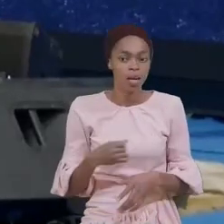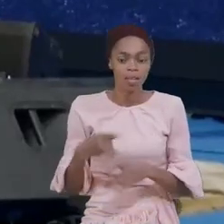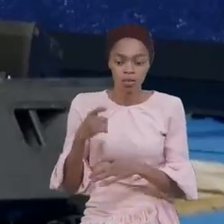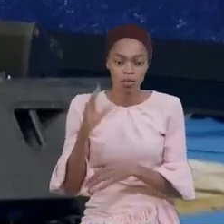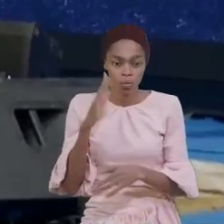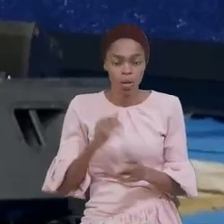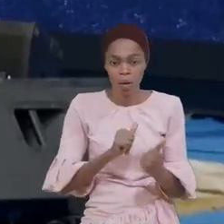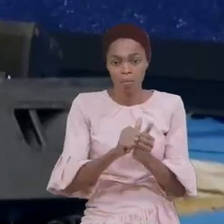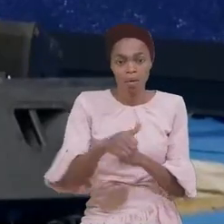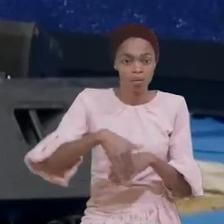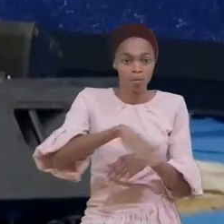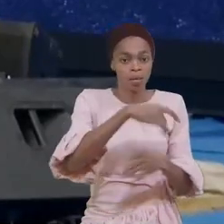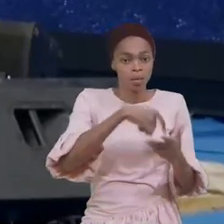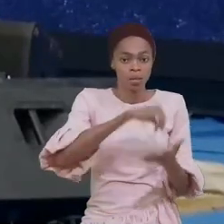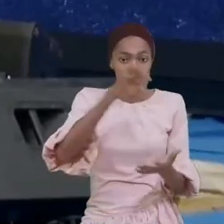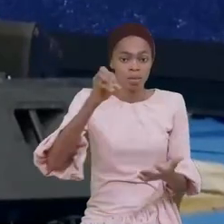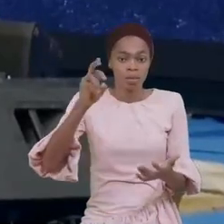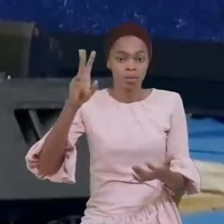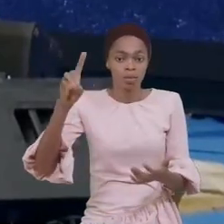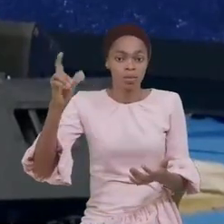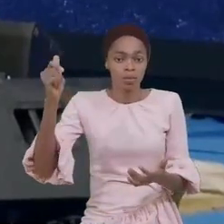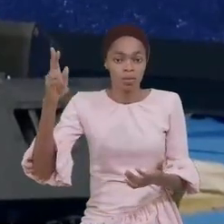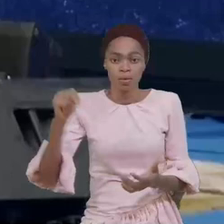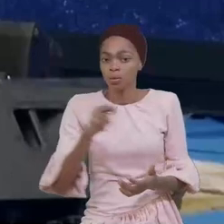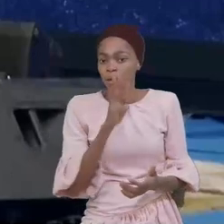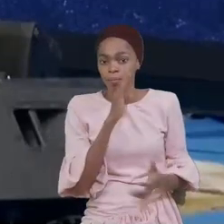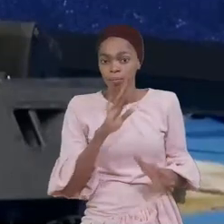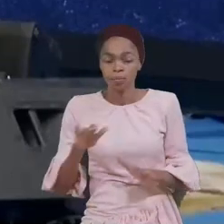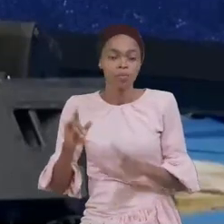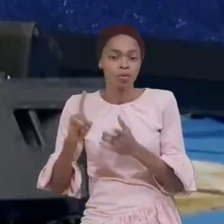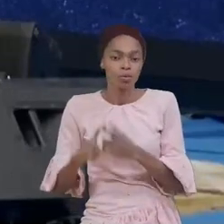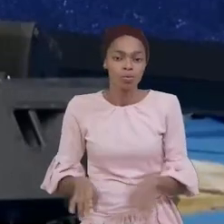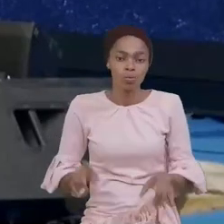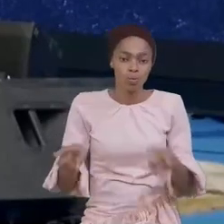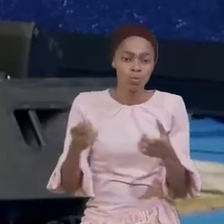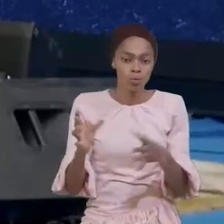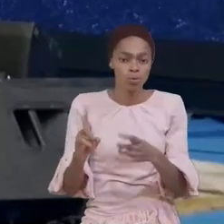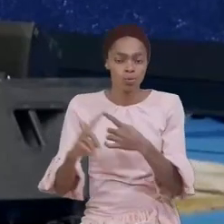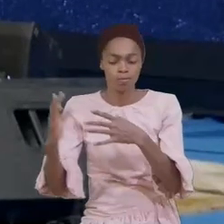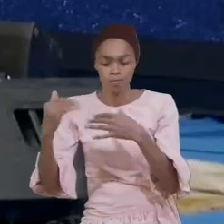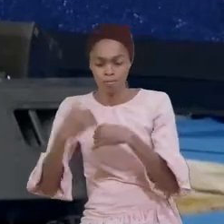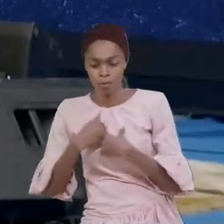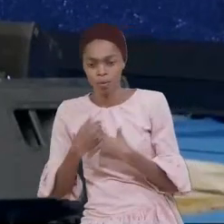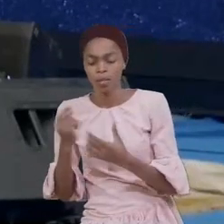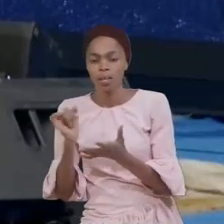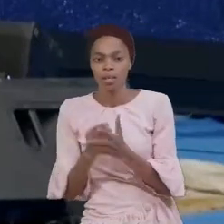passerez ce Jourdain pour aller conquérir le pays dont l'Éternel, votre